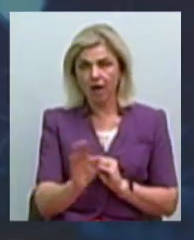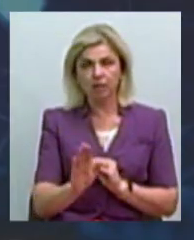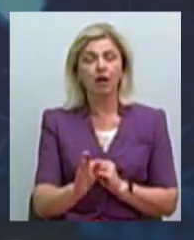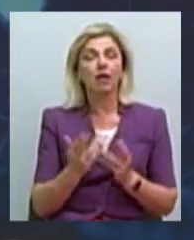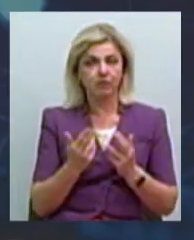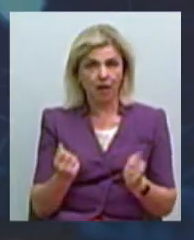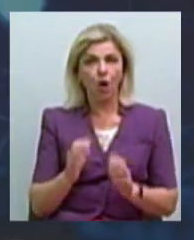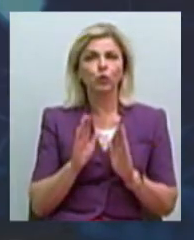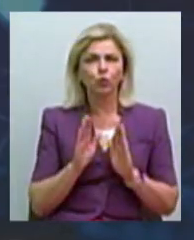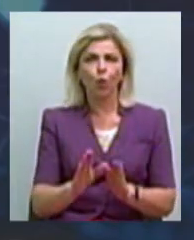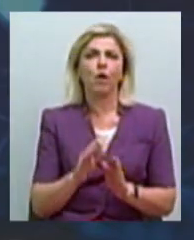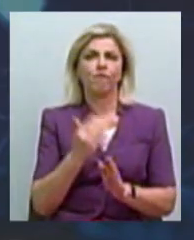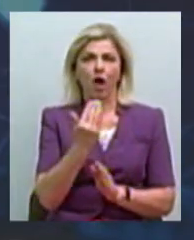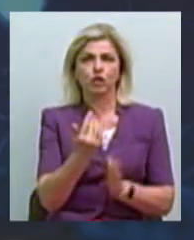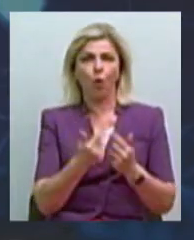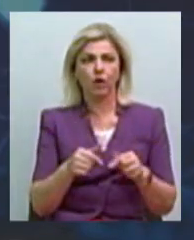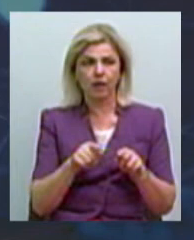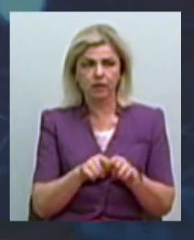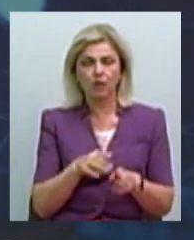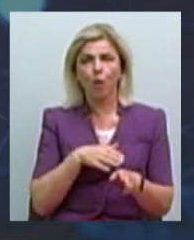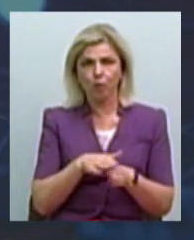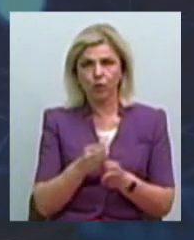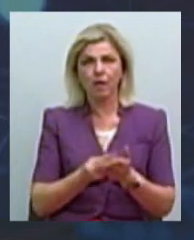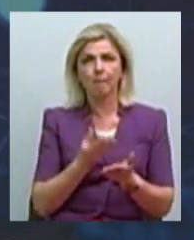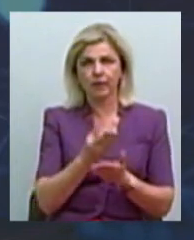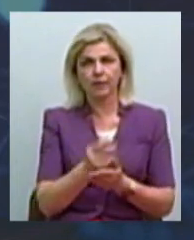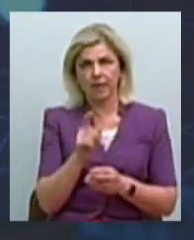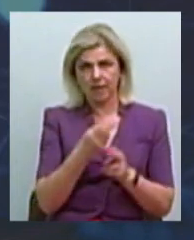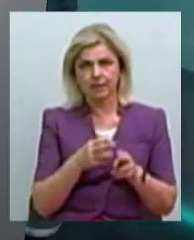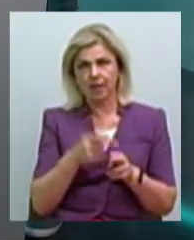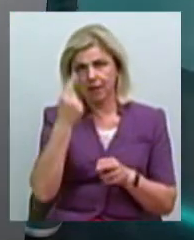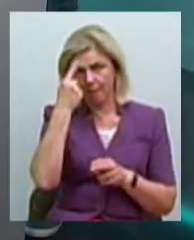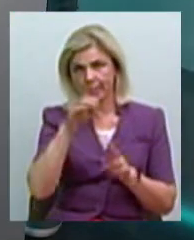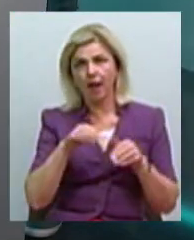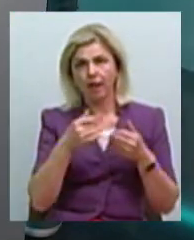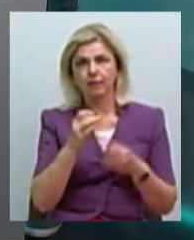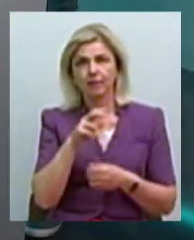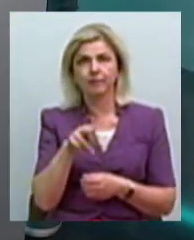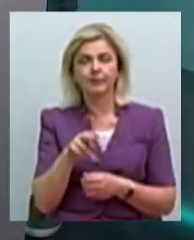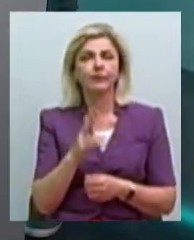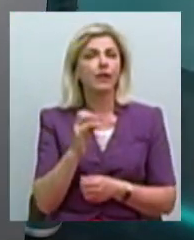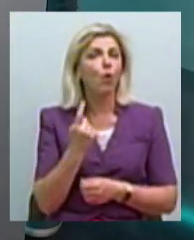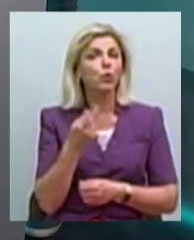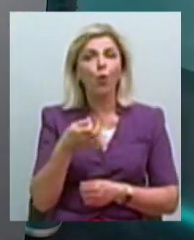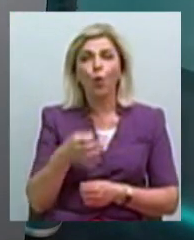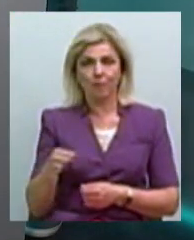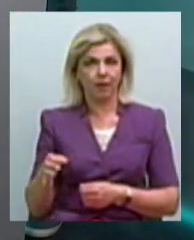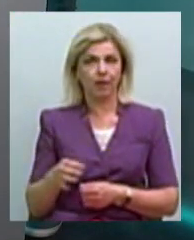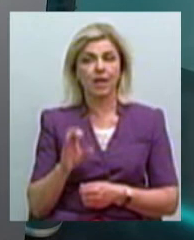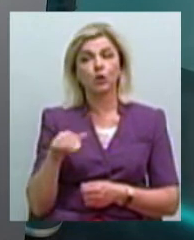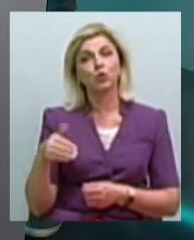ваша платформа повністю заплатила за цей бренд, цей альтернативний бренд. З першої до останньої копеечки, да. Тобто зі сторони